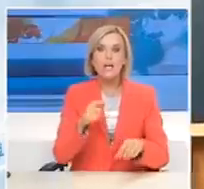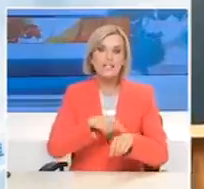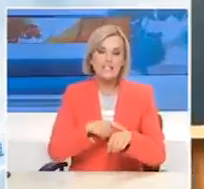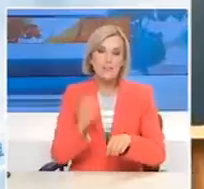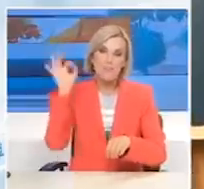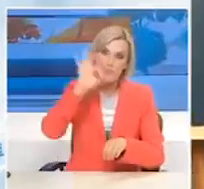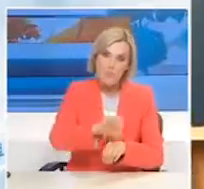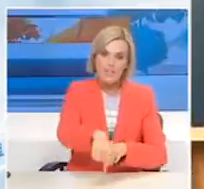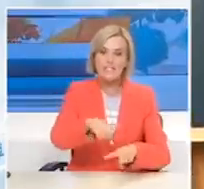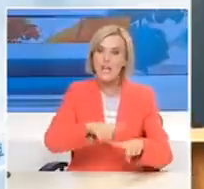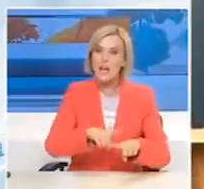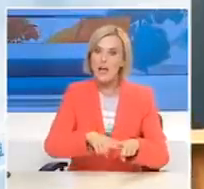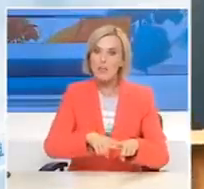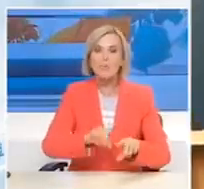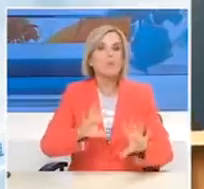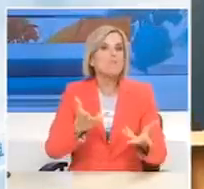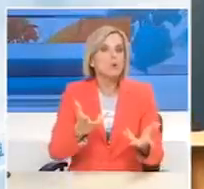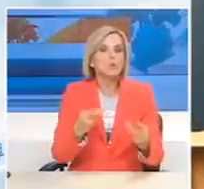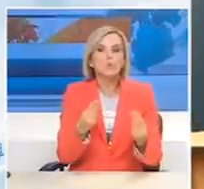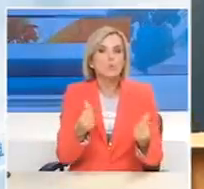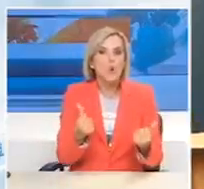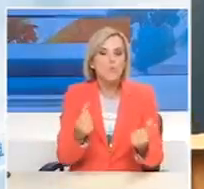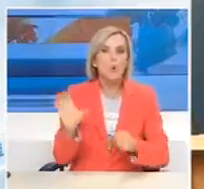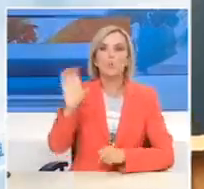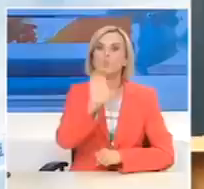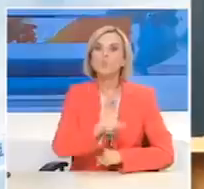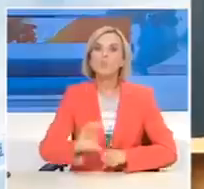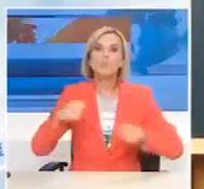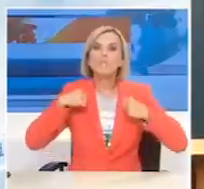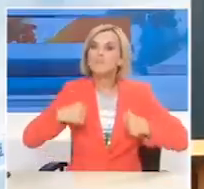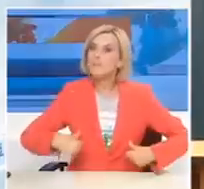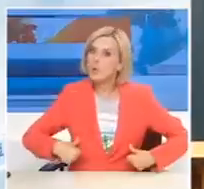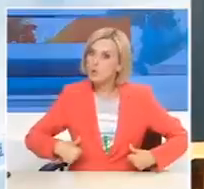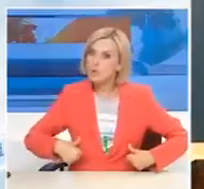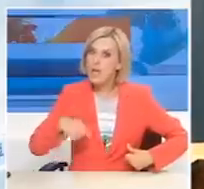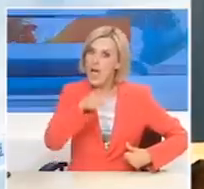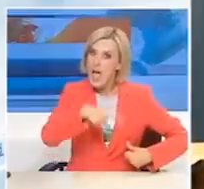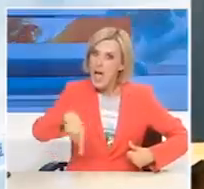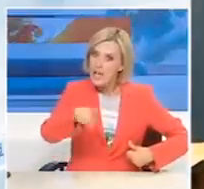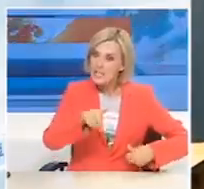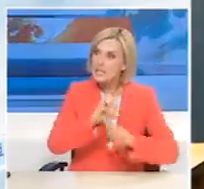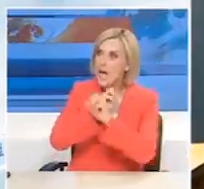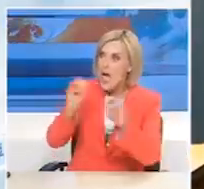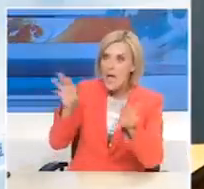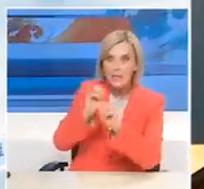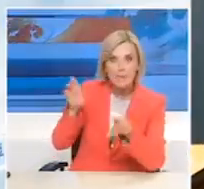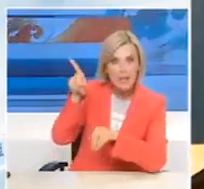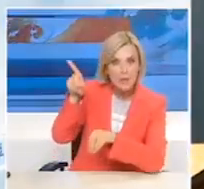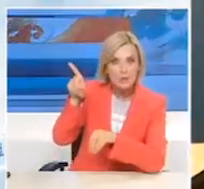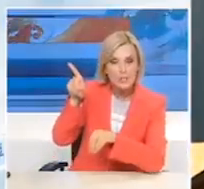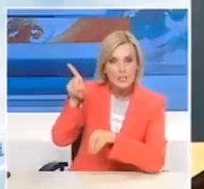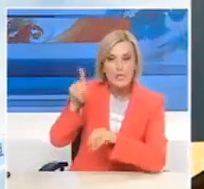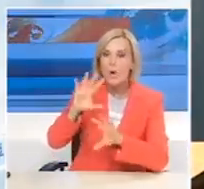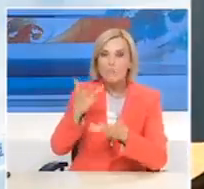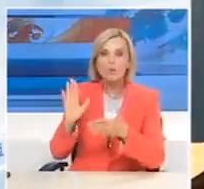χώρας. Το σχέδιο για άνοιγμα του τουρισμού έλαβε υπόψη της εισηγής των επιστημόνων. Αρκούν τα τεστ και η απομόνωση, η χνηλάτιση